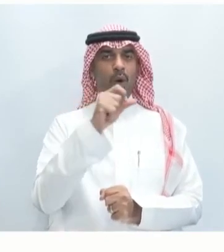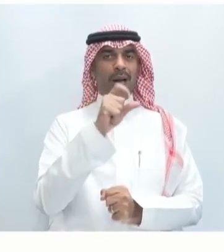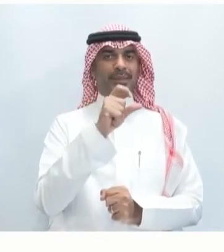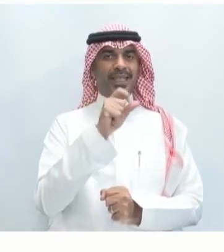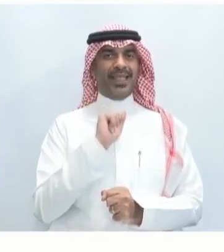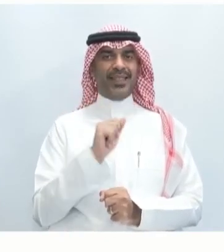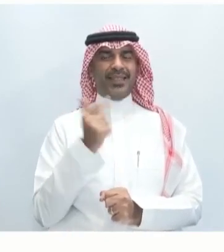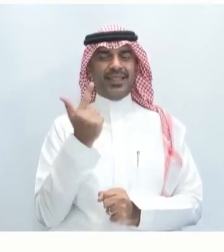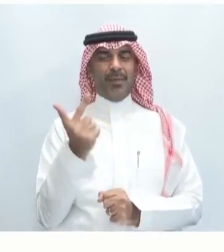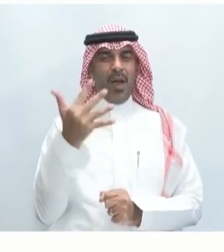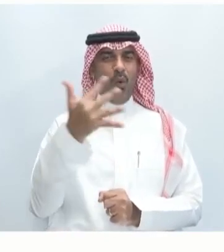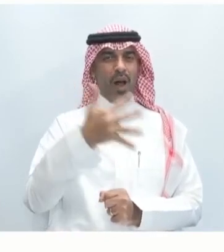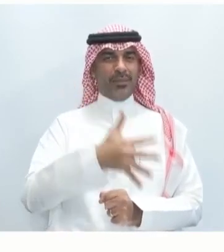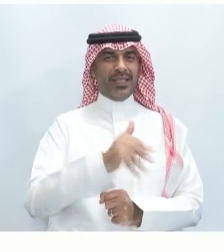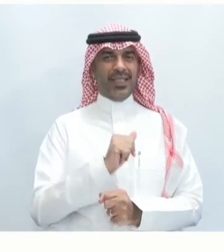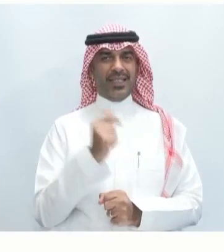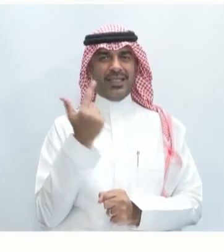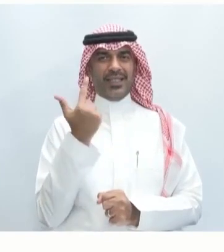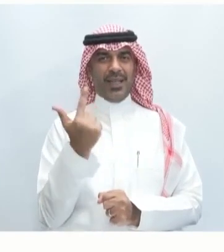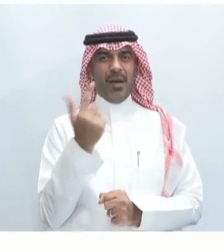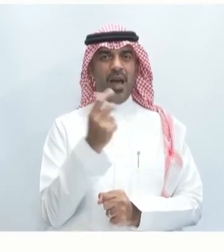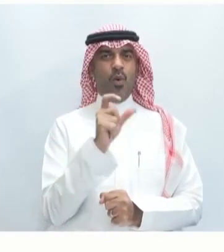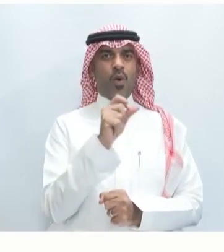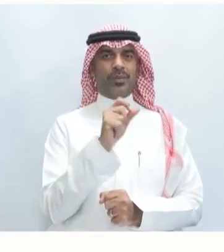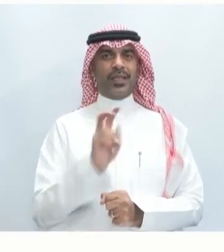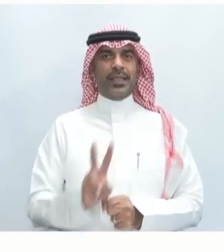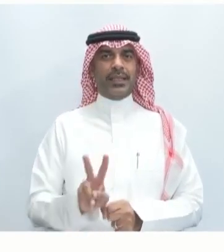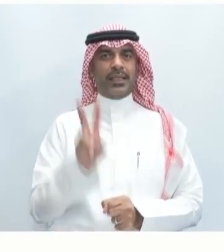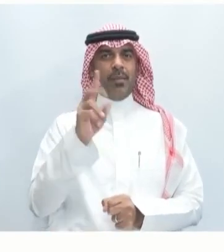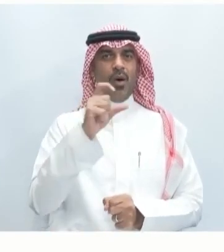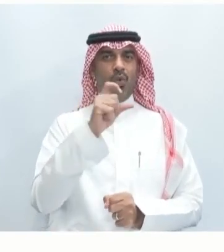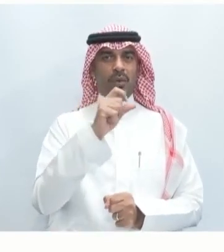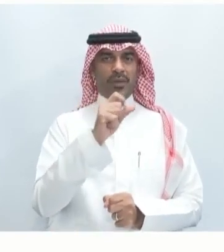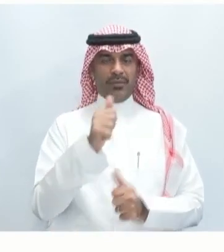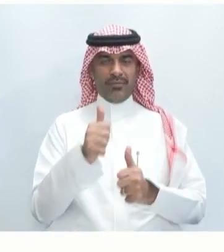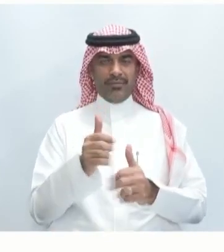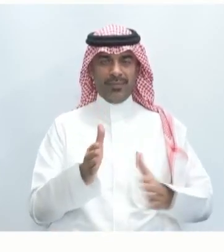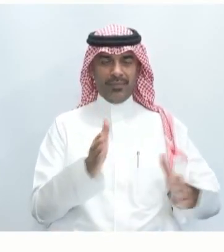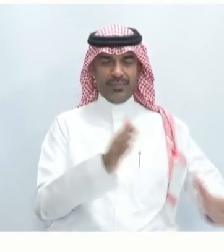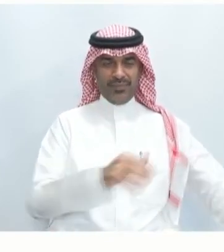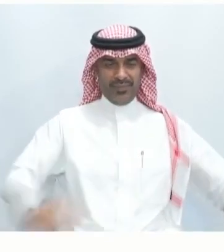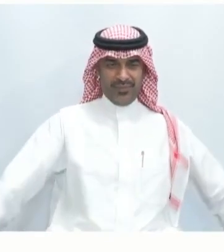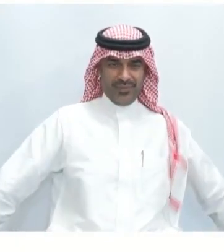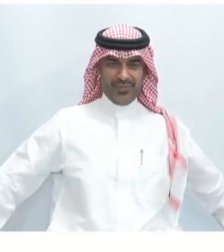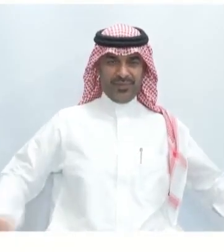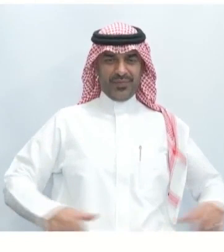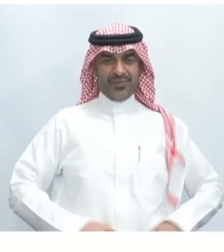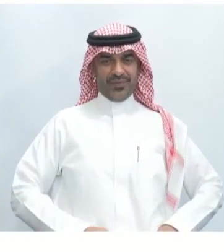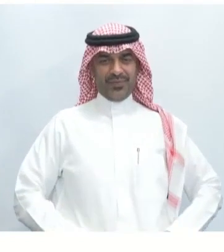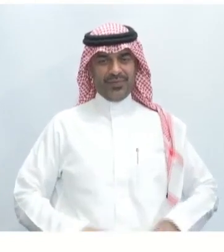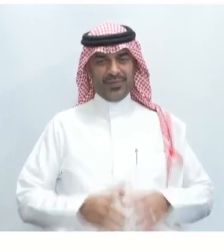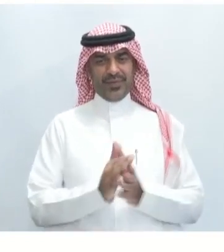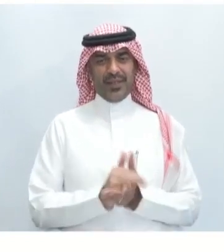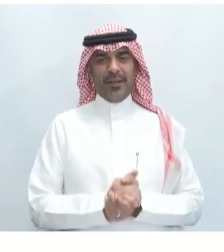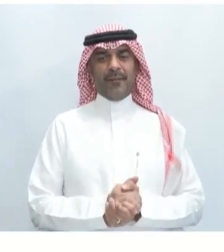نكتبها بهذا الشكل يا مبدعين اذا بهذا الشكل اجبنا على السؤال الخامس نمسح